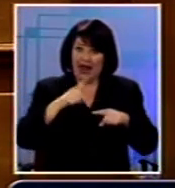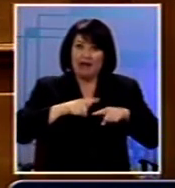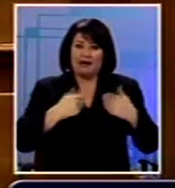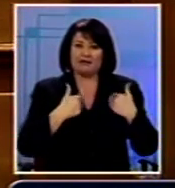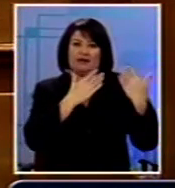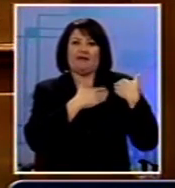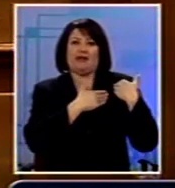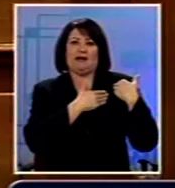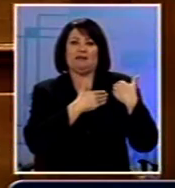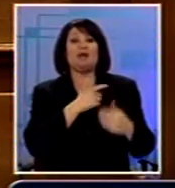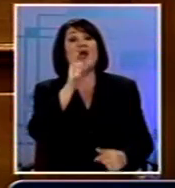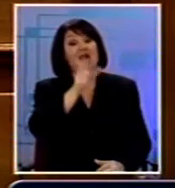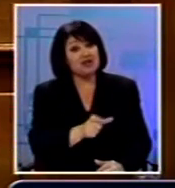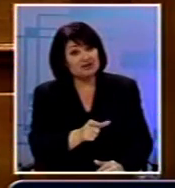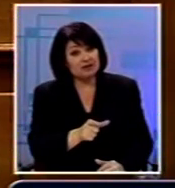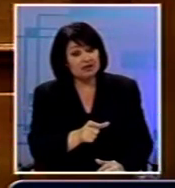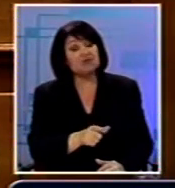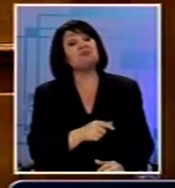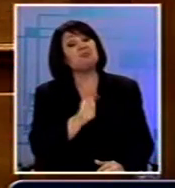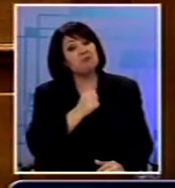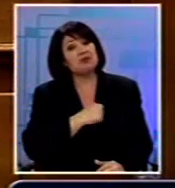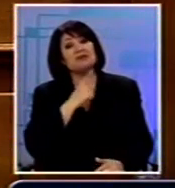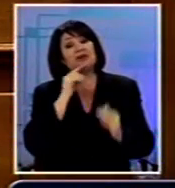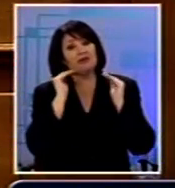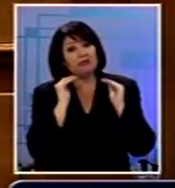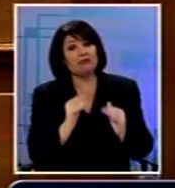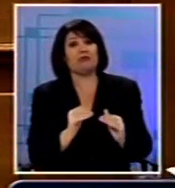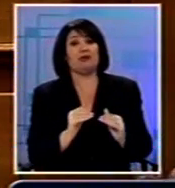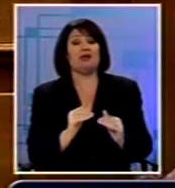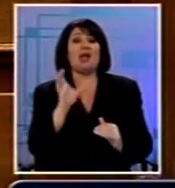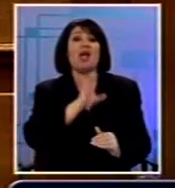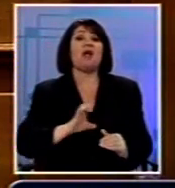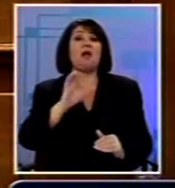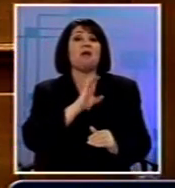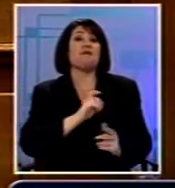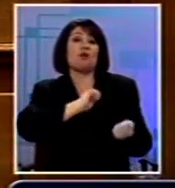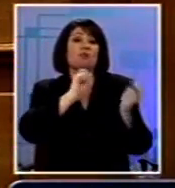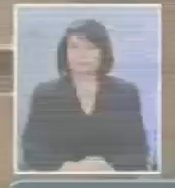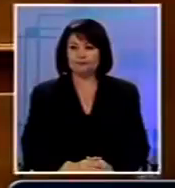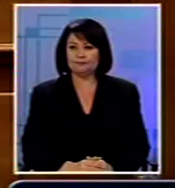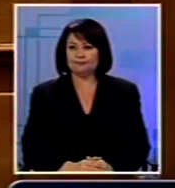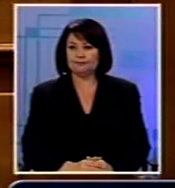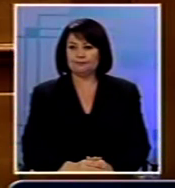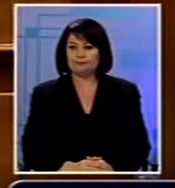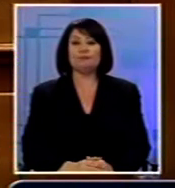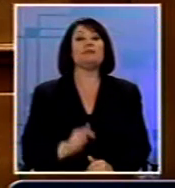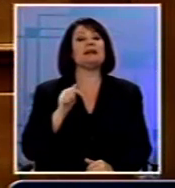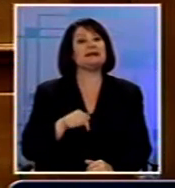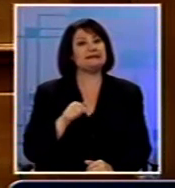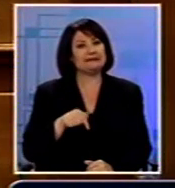αυτό. Εσείς βέβαια παραμένετε πιστοί στο δόγμα του η Ευρώπη να γίνει ξέφραγο αμπέλι.